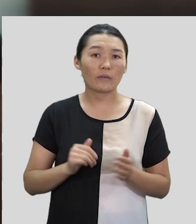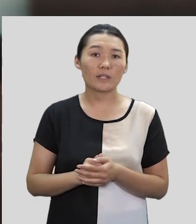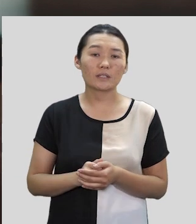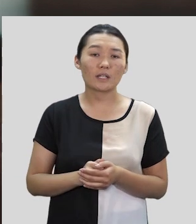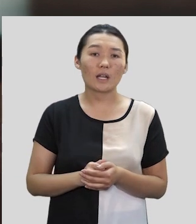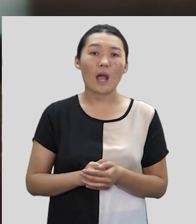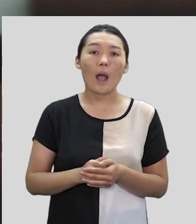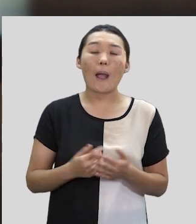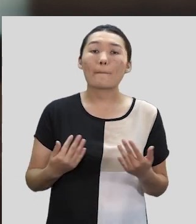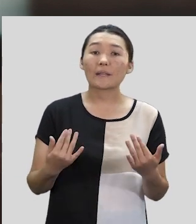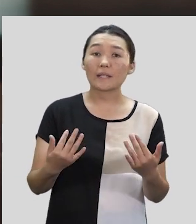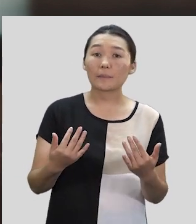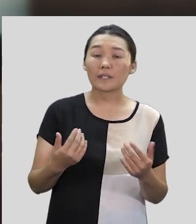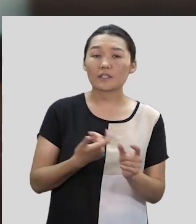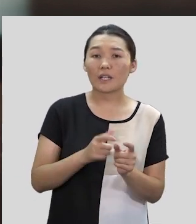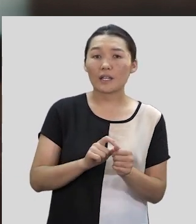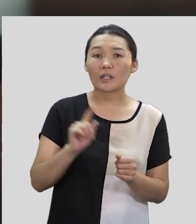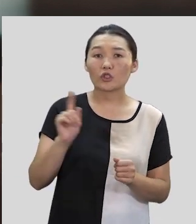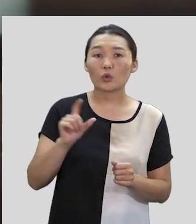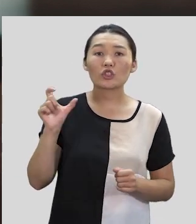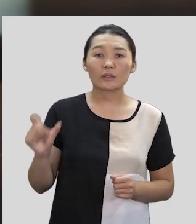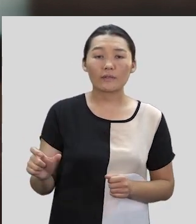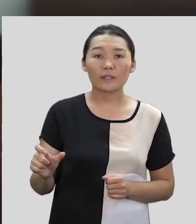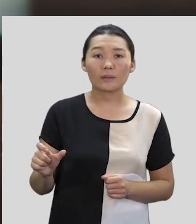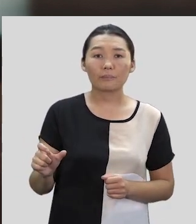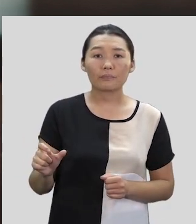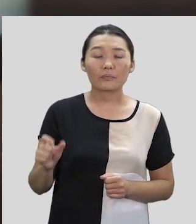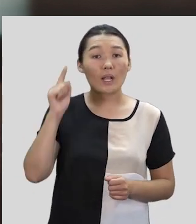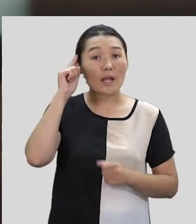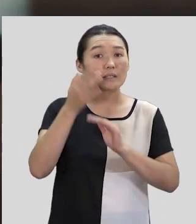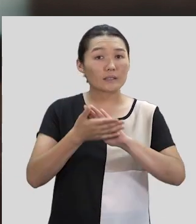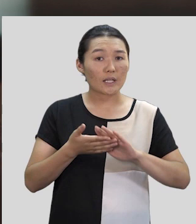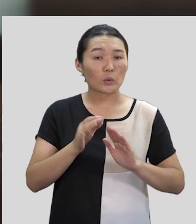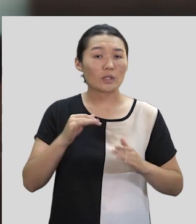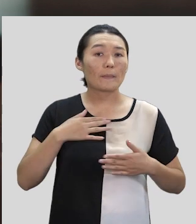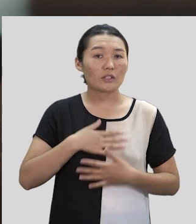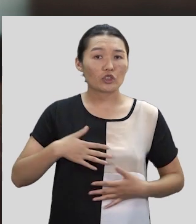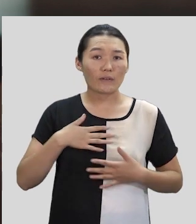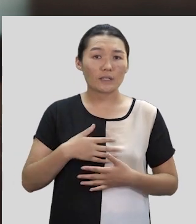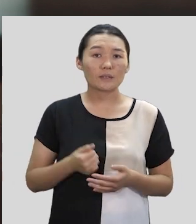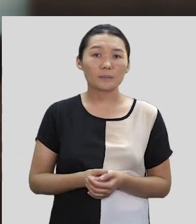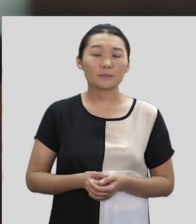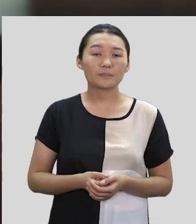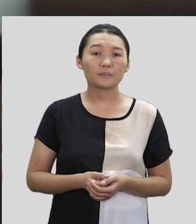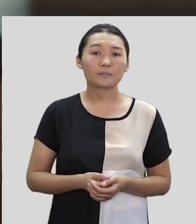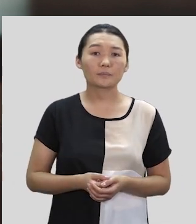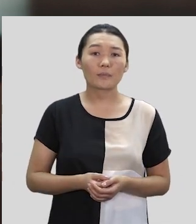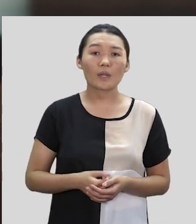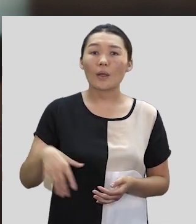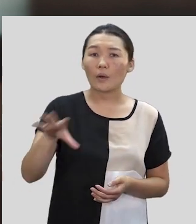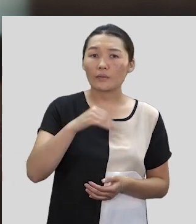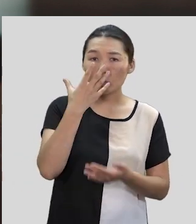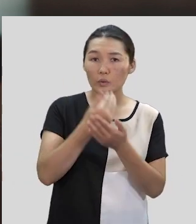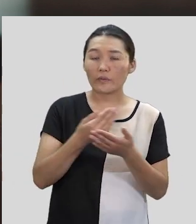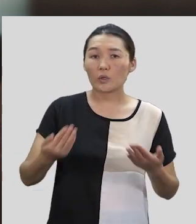потребность это то что человек осознает и переживает всю свою